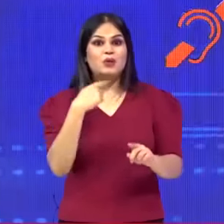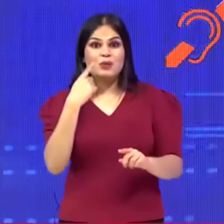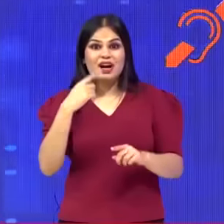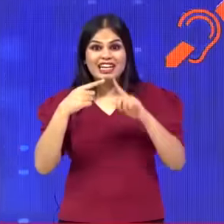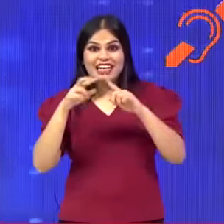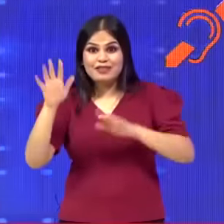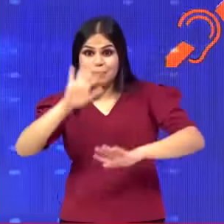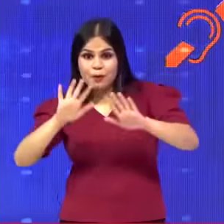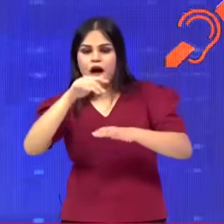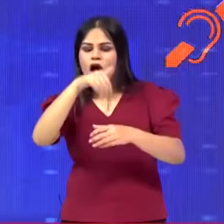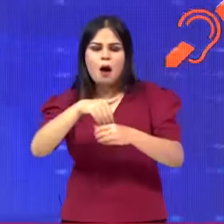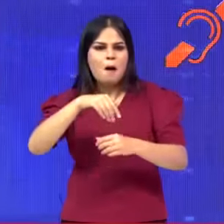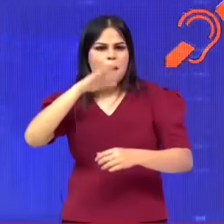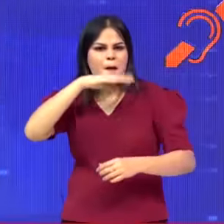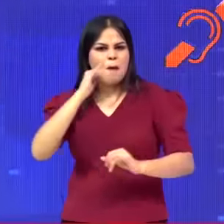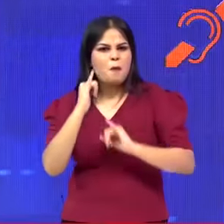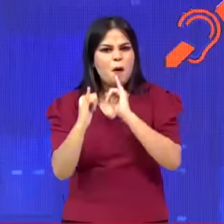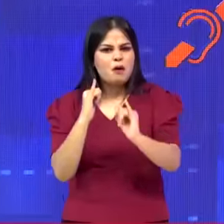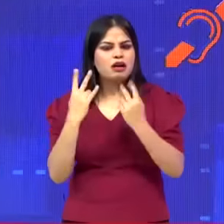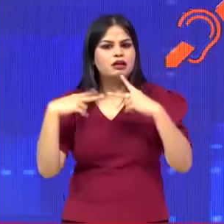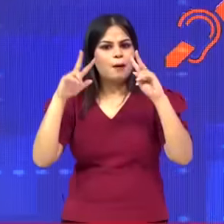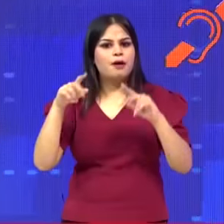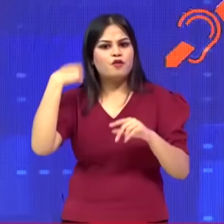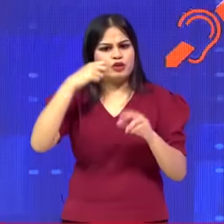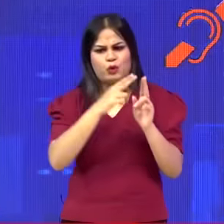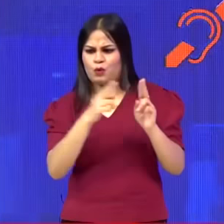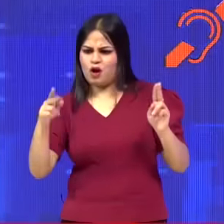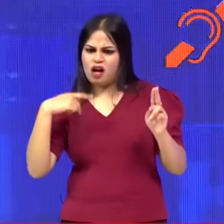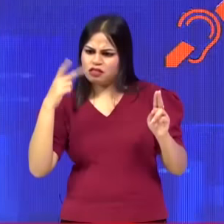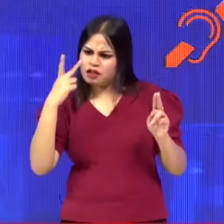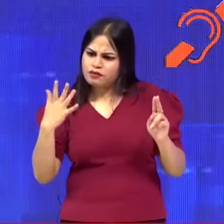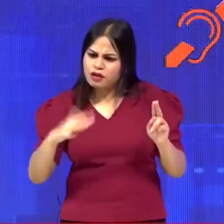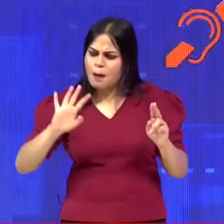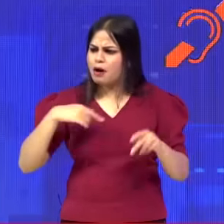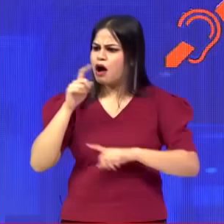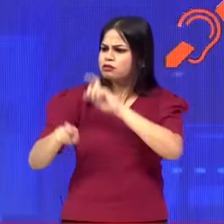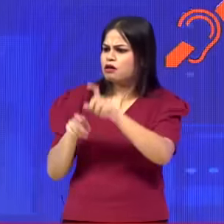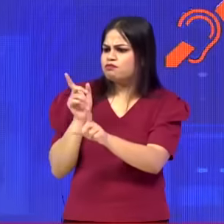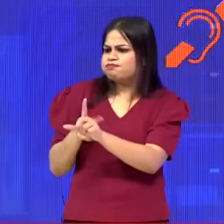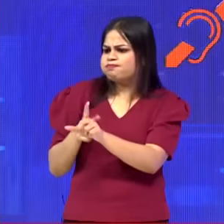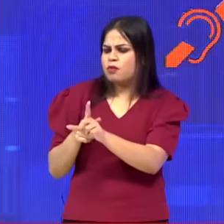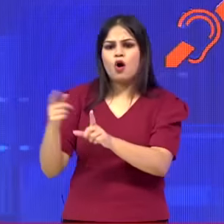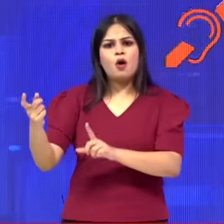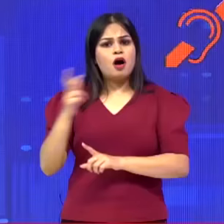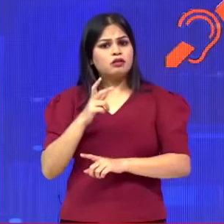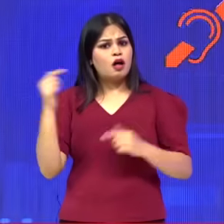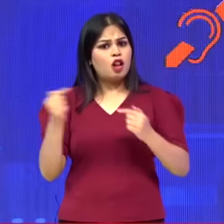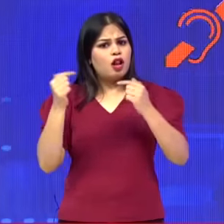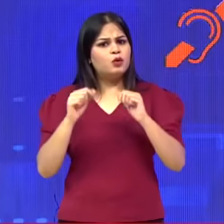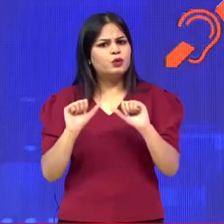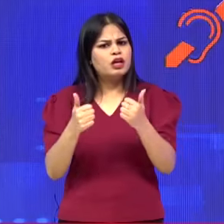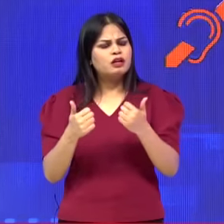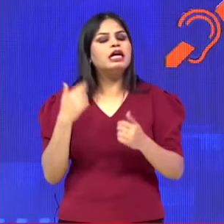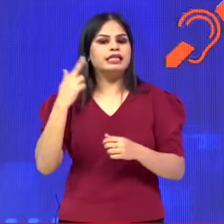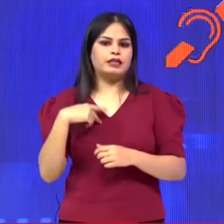है, क्योंकि मैंने तो पूरा फुटेज देखा है, और फिर वो आगे करने शुरू कर दी उन्होंने। और पारस छाबड़ा को आपने कहा